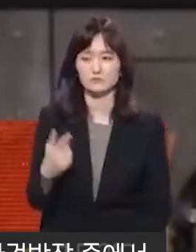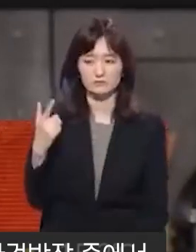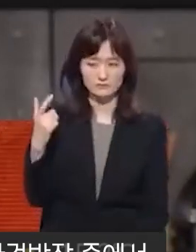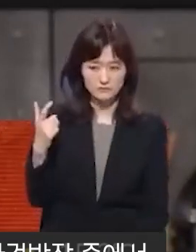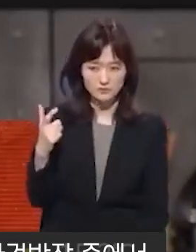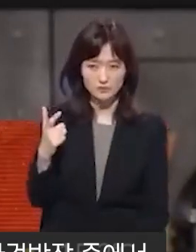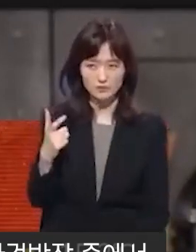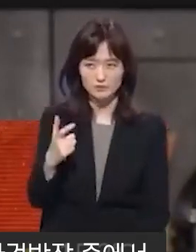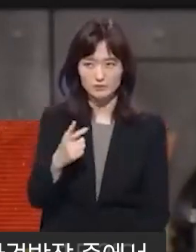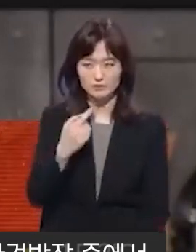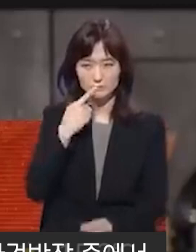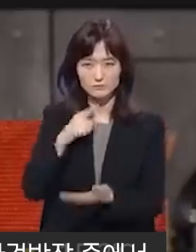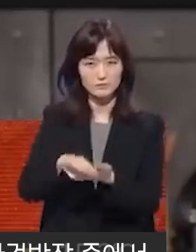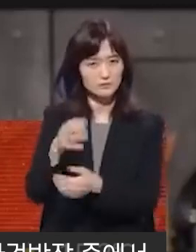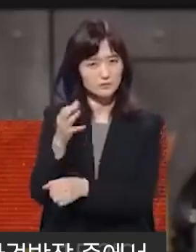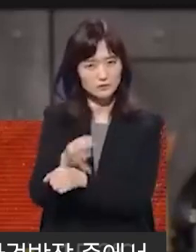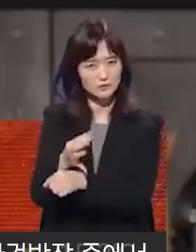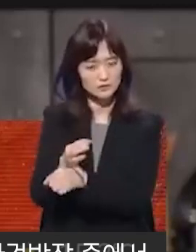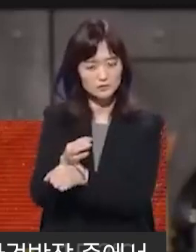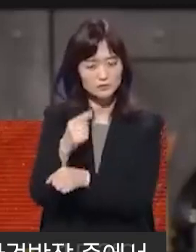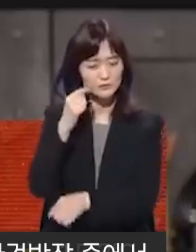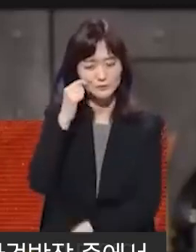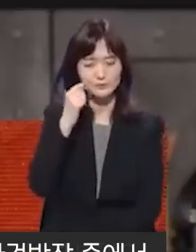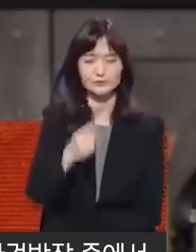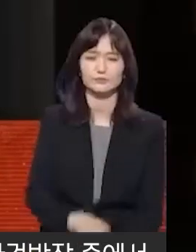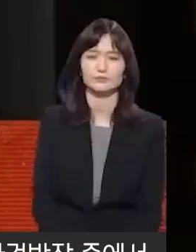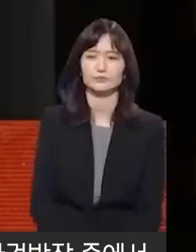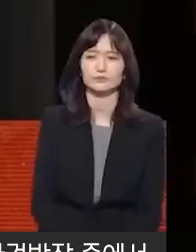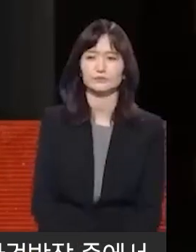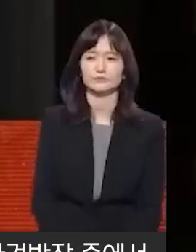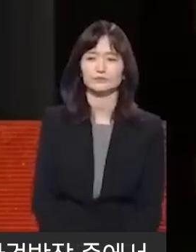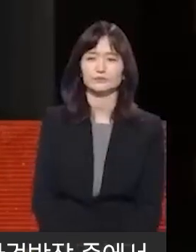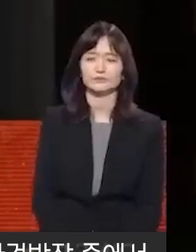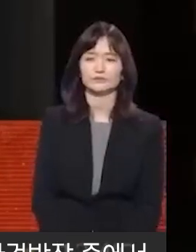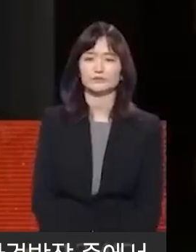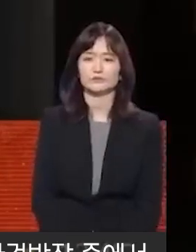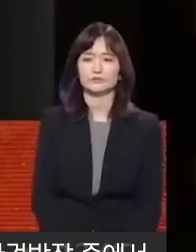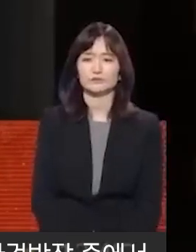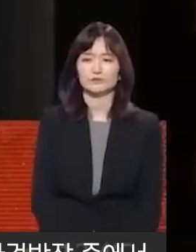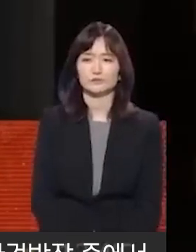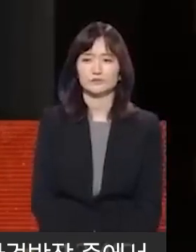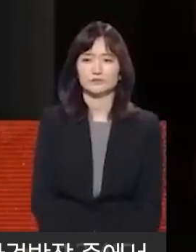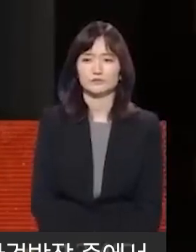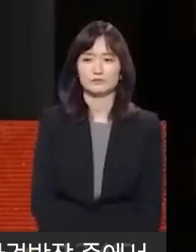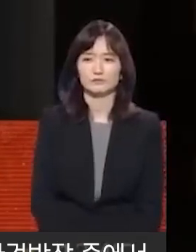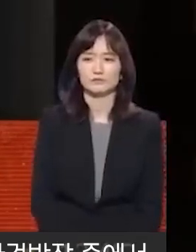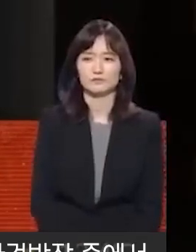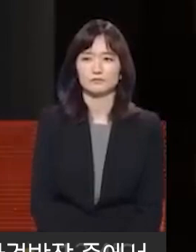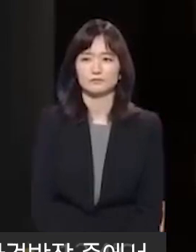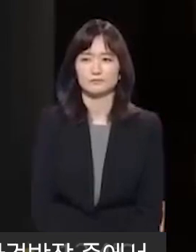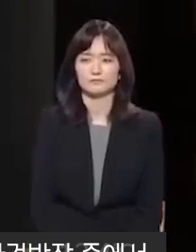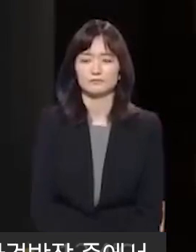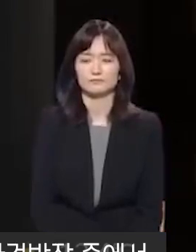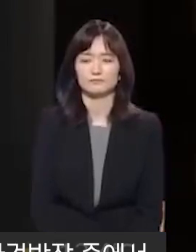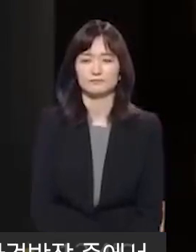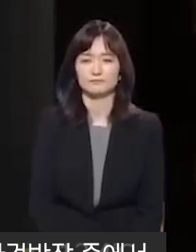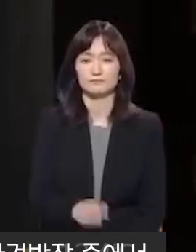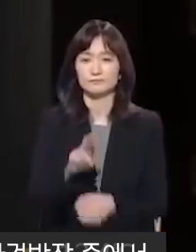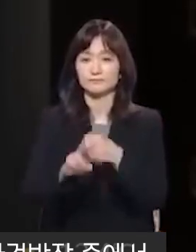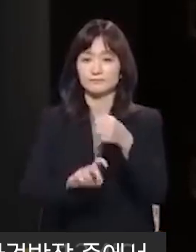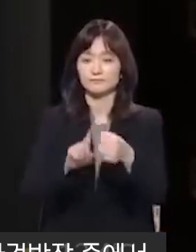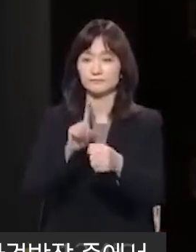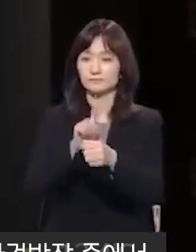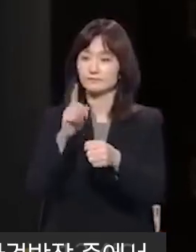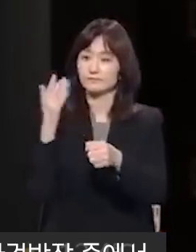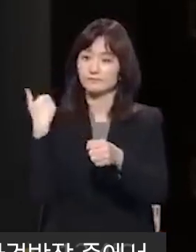쉽게 살 수 있는 물건 그럼요. 아니지 않습니까? 아, 그 이승만 이정학 그 영상 다시 한 번만 보여주세요. 말씀드린 대로 22년 전